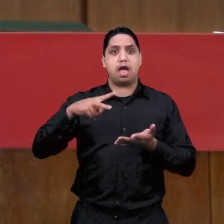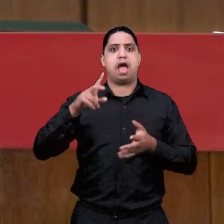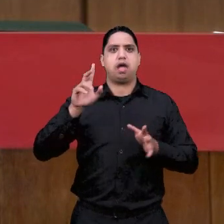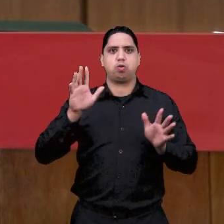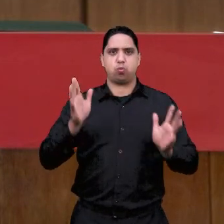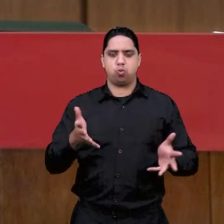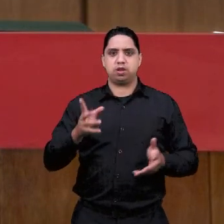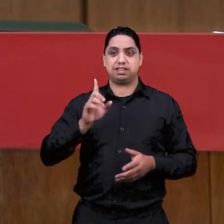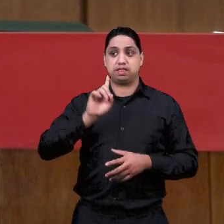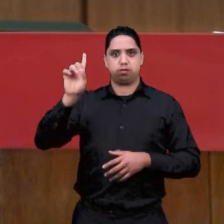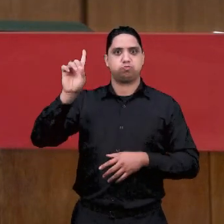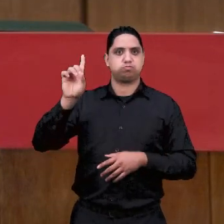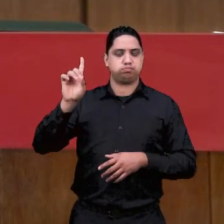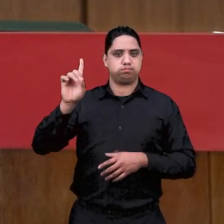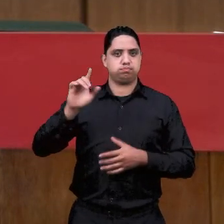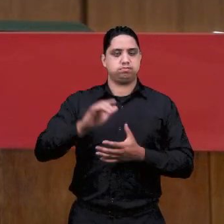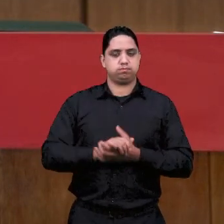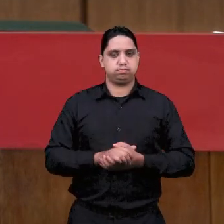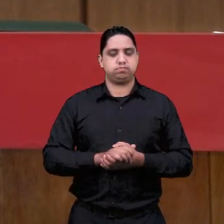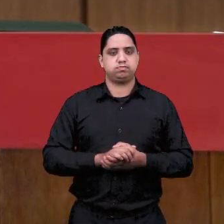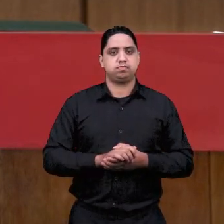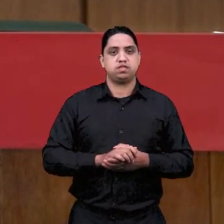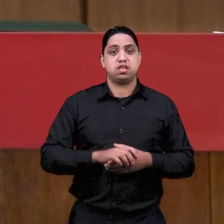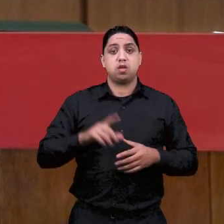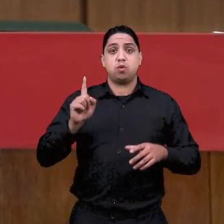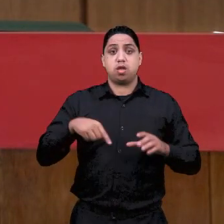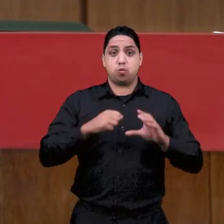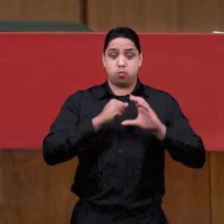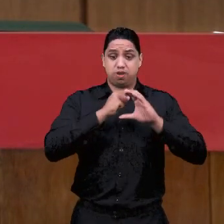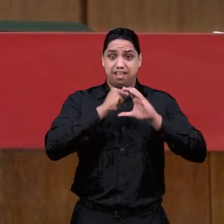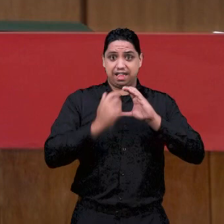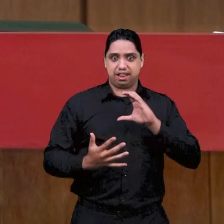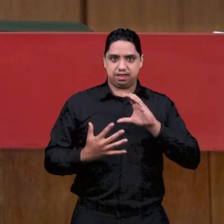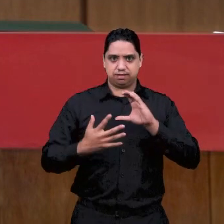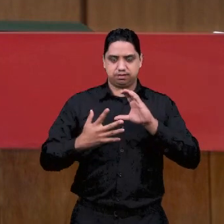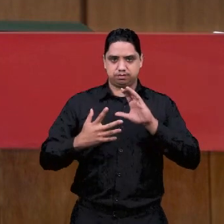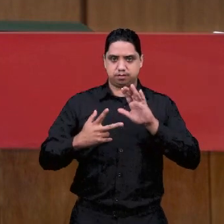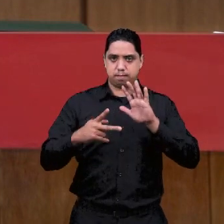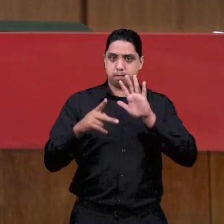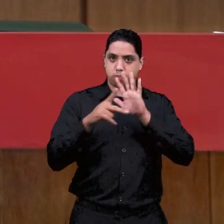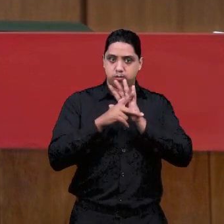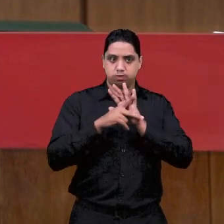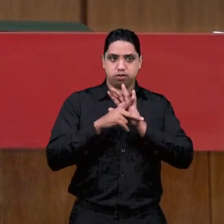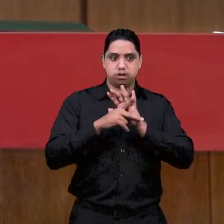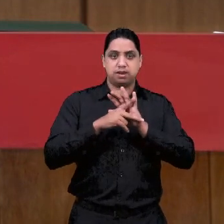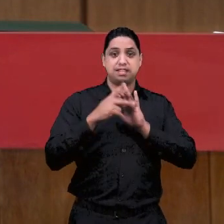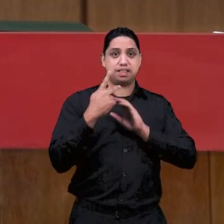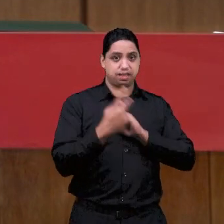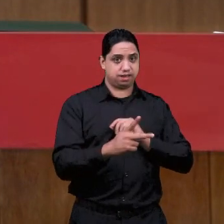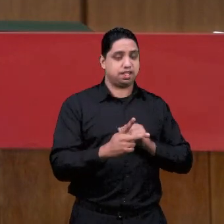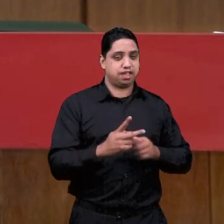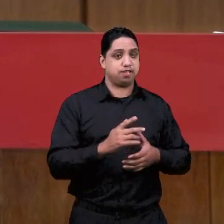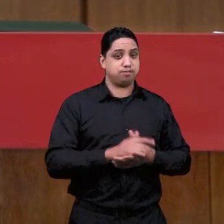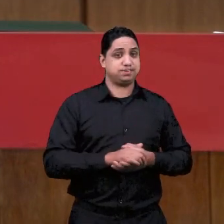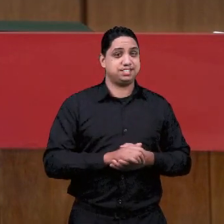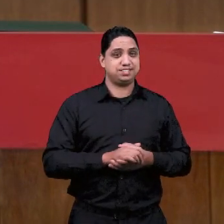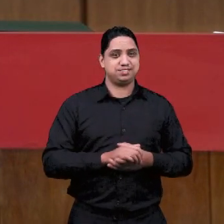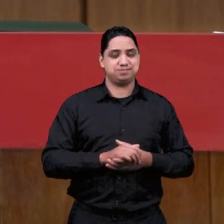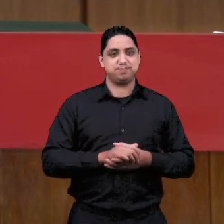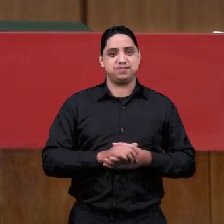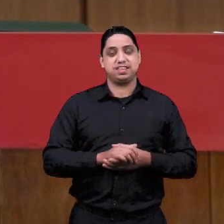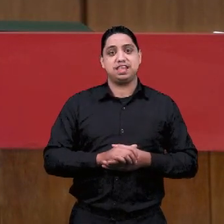Ça s'appelle le caractère hypostatique. L'Église, dans ses premiers siècles, les